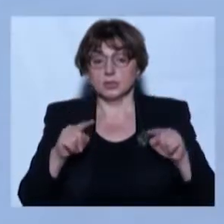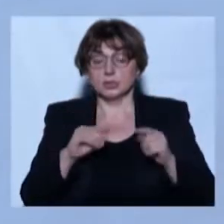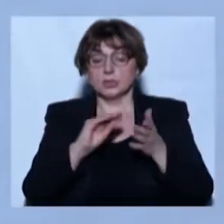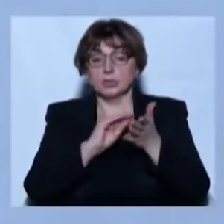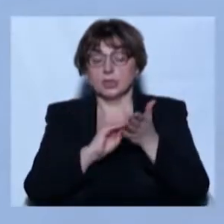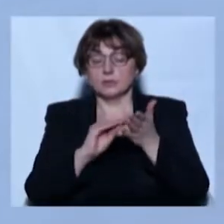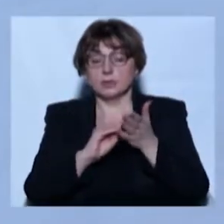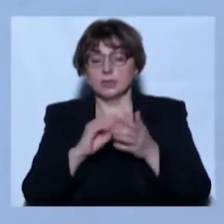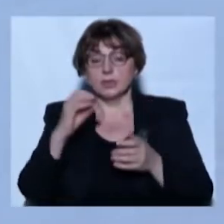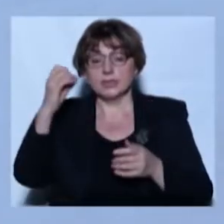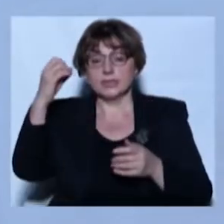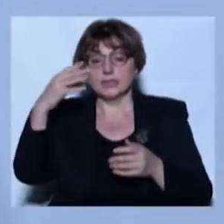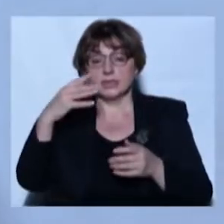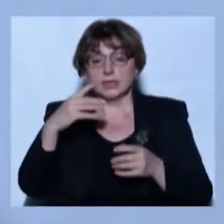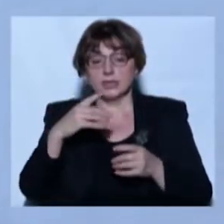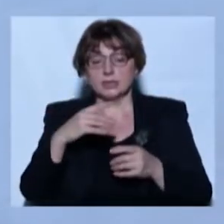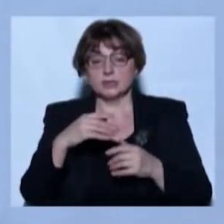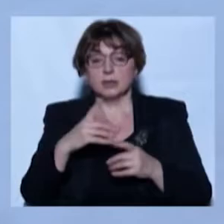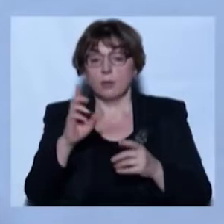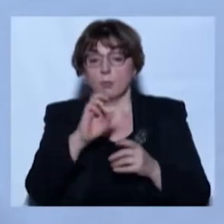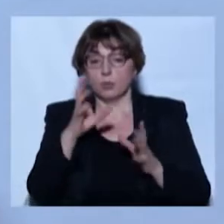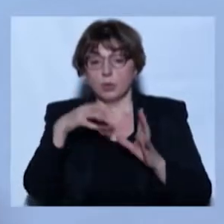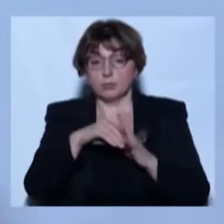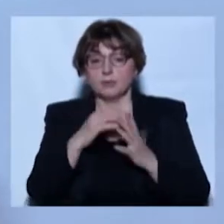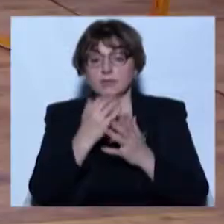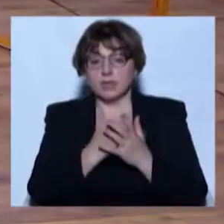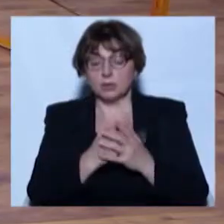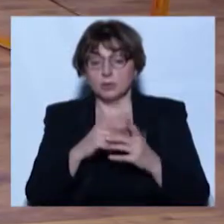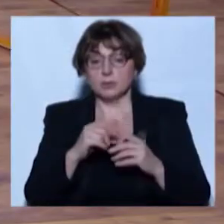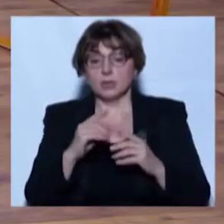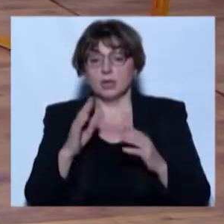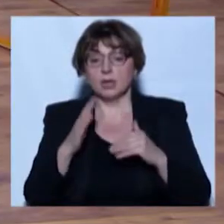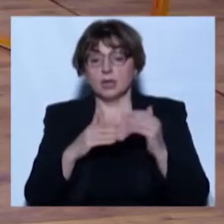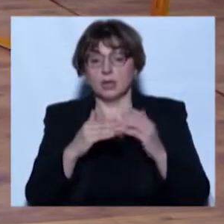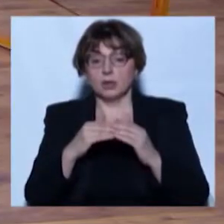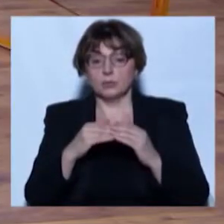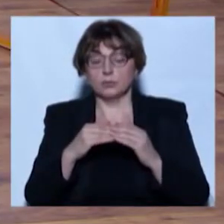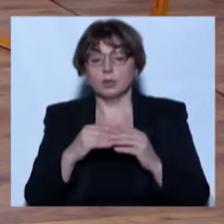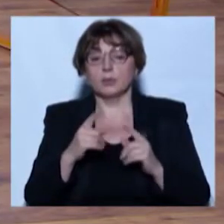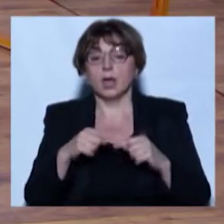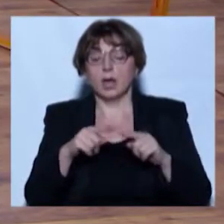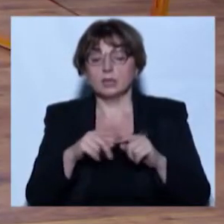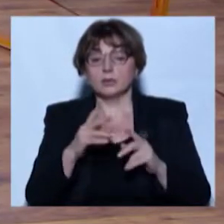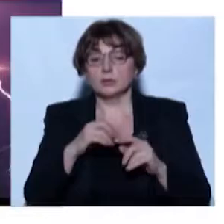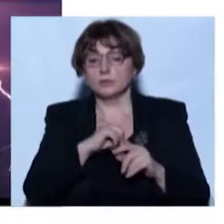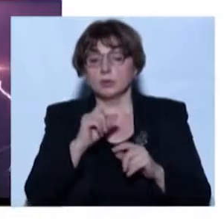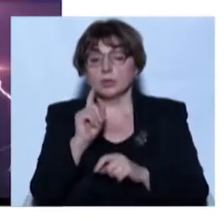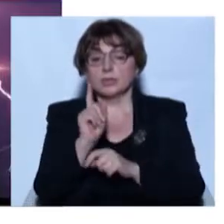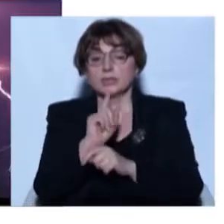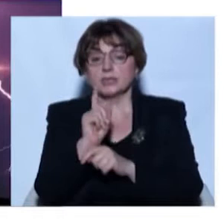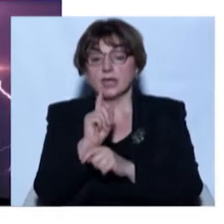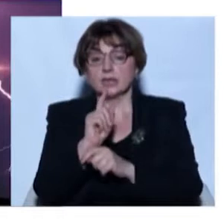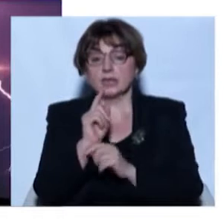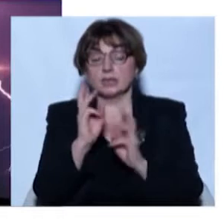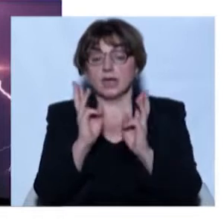სინათლის ხელოვნური და ბუნებრივი წყაროები. Სანთლის ალი. Თქვენ როგორც იცით, არის სინათლის